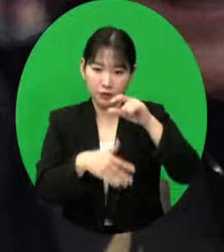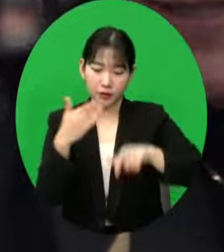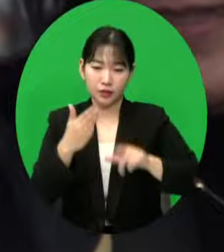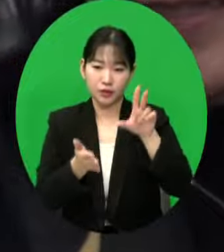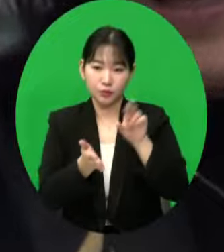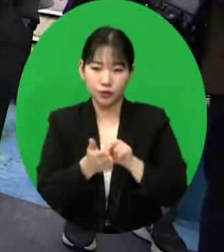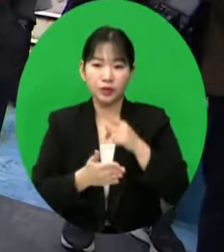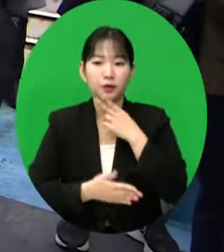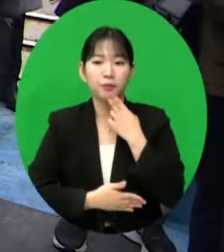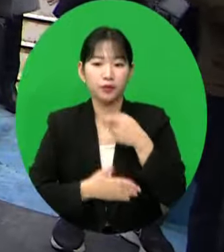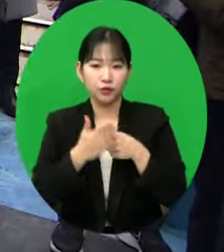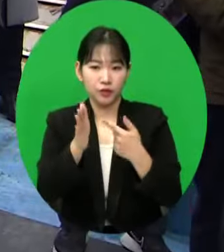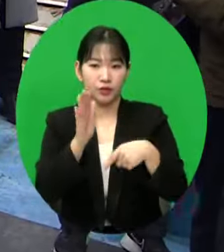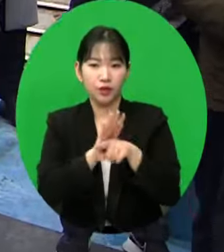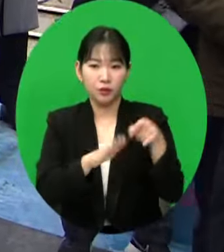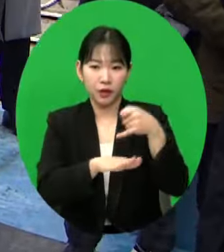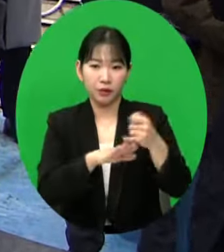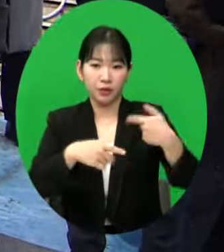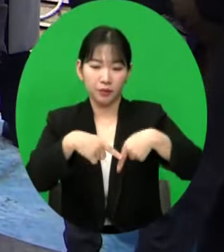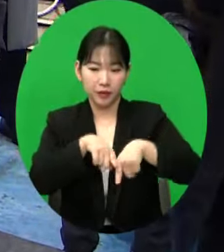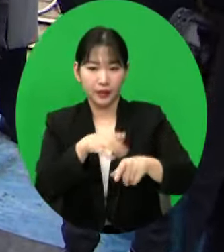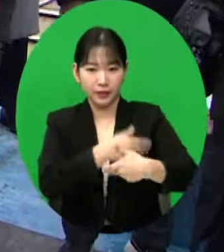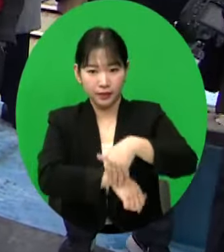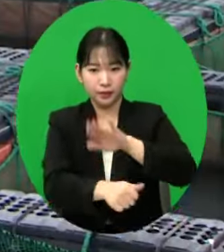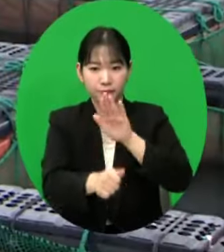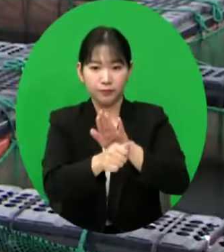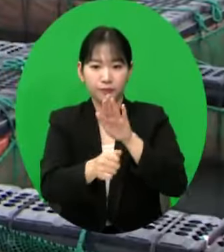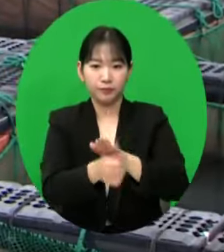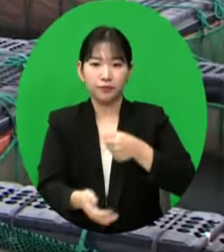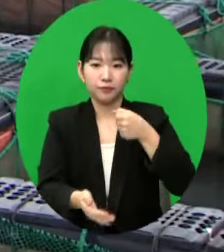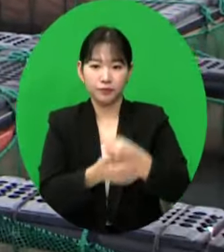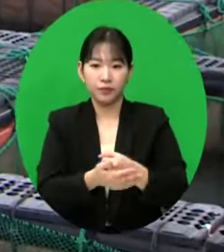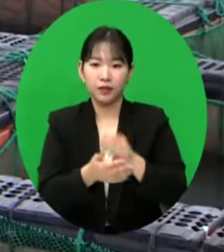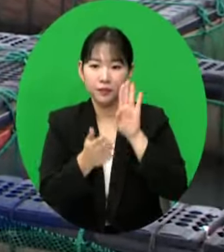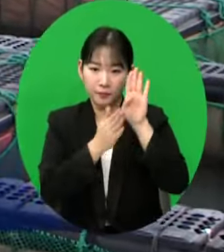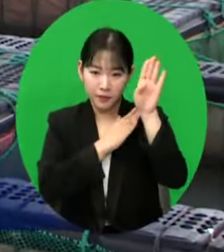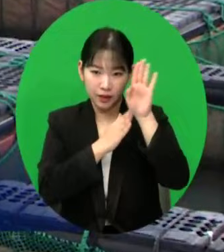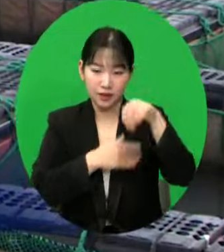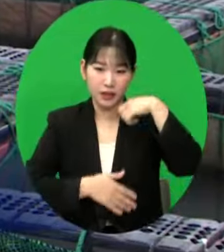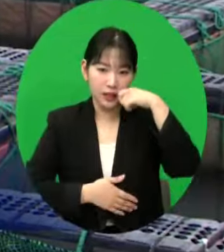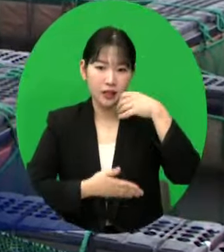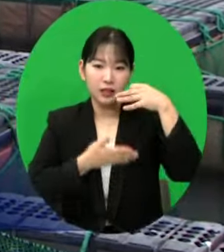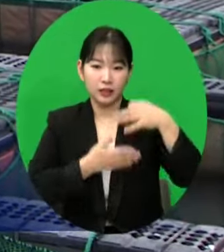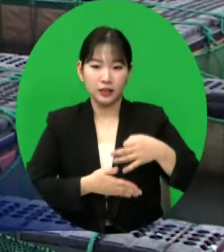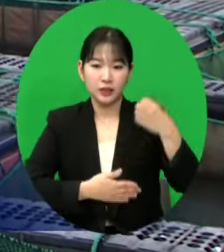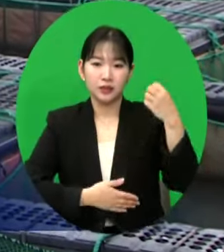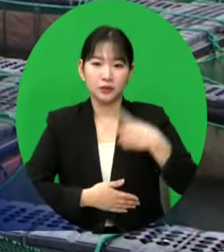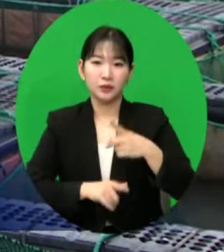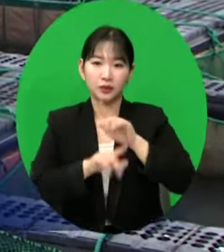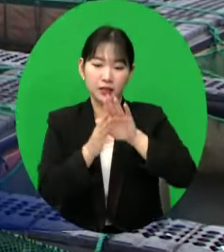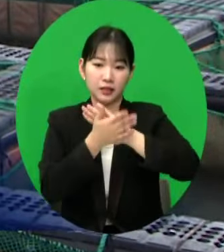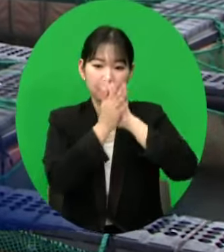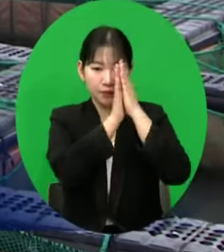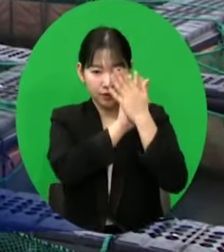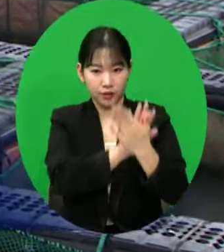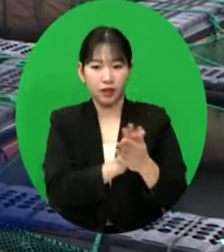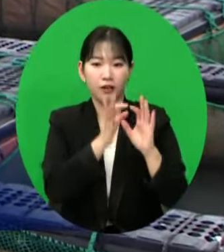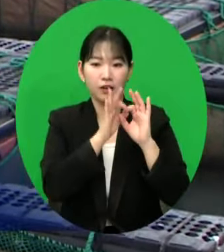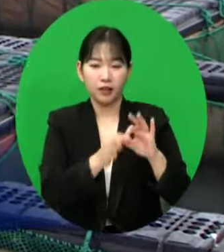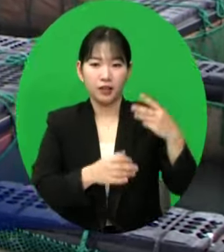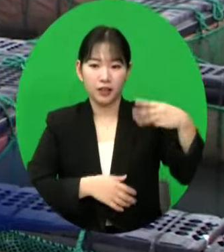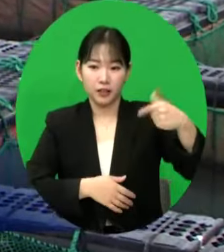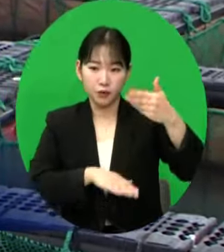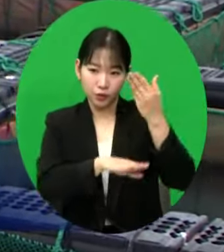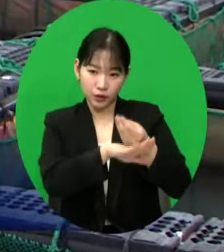추진되도록 완도군과 적극 협력하기로 했습니다. 미래 식량으로서의 가치, 그리고 이제 기후 변화와